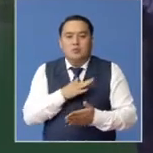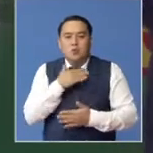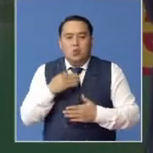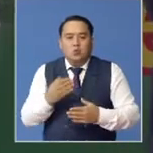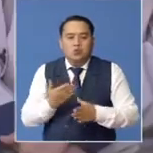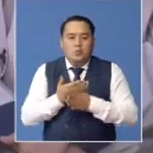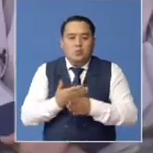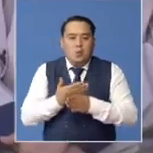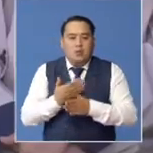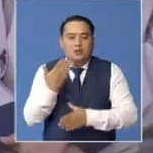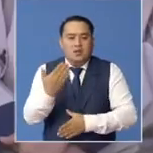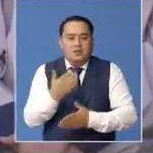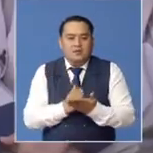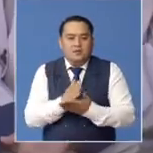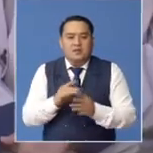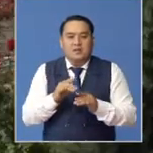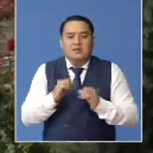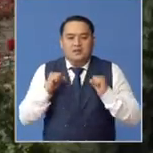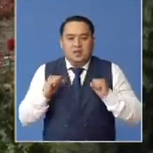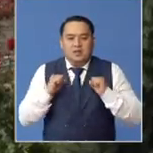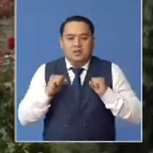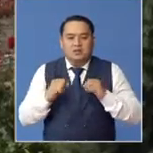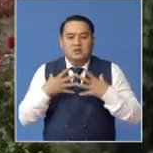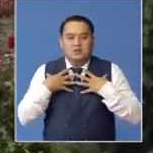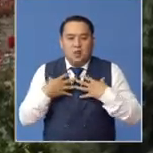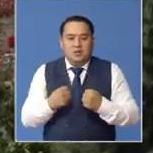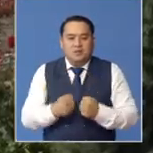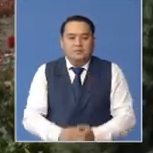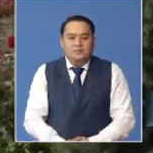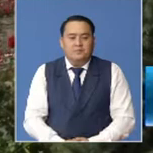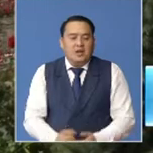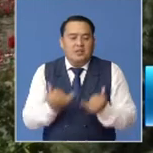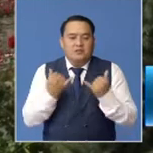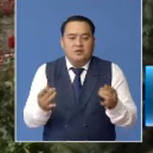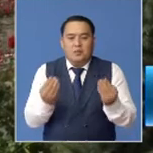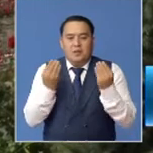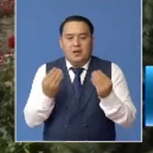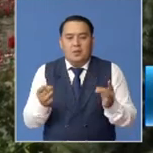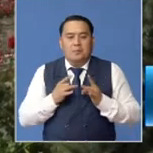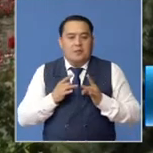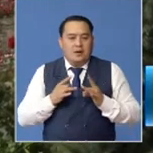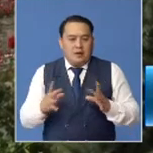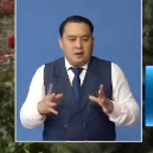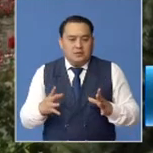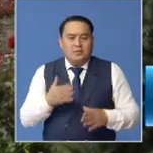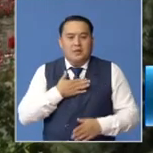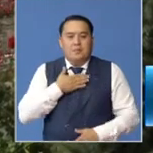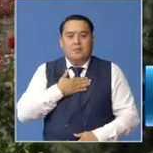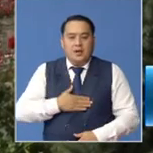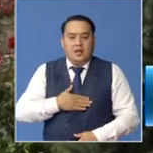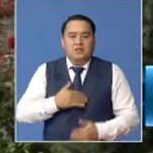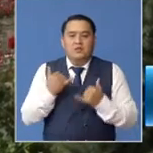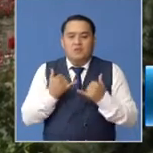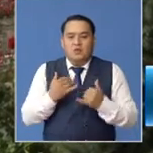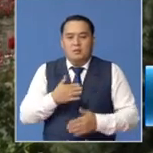многолетнюю спонсорскую деятельность в сфере детского спорта. Сегодня прекрасный праздник, день города Текели. Мне очень приятно, что